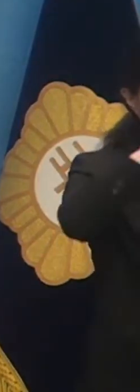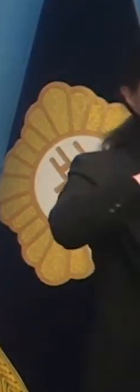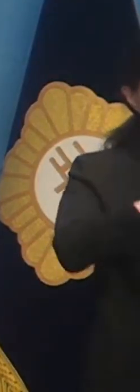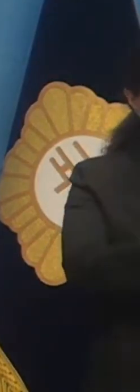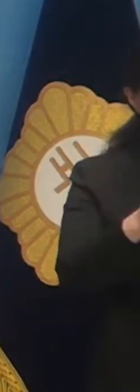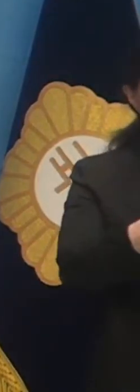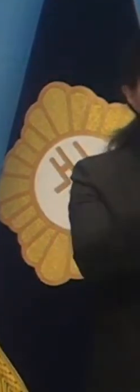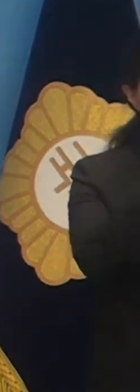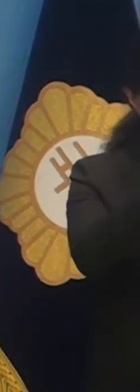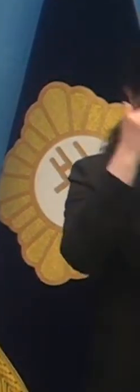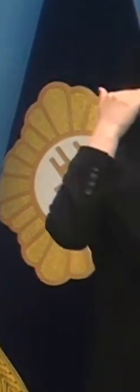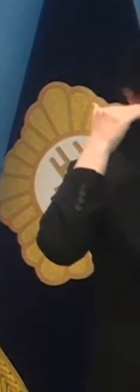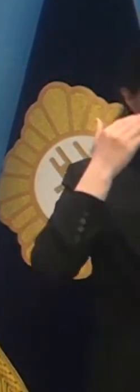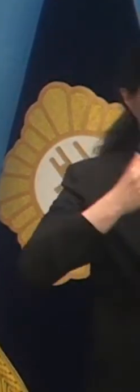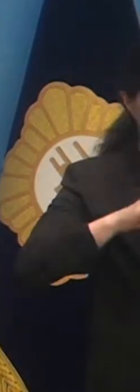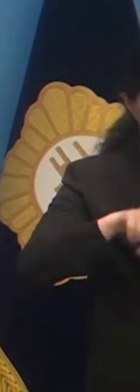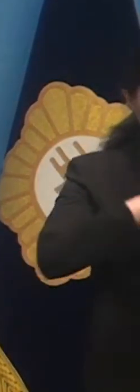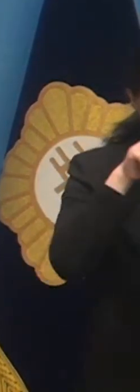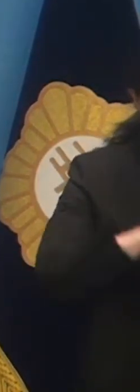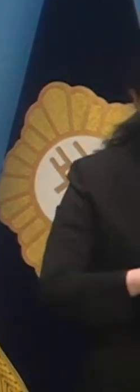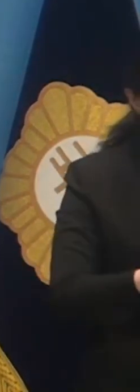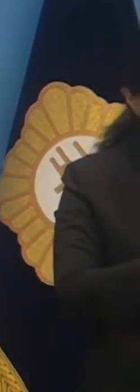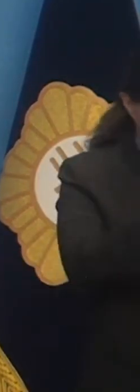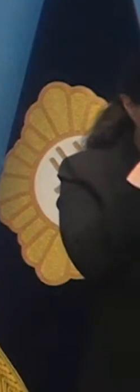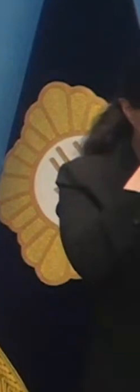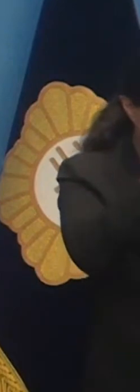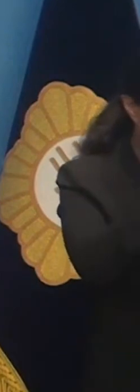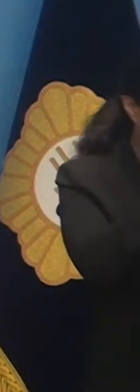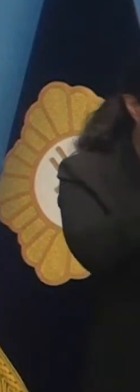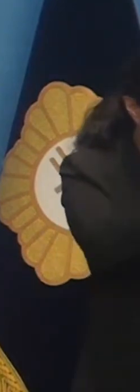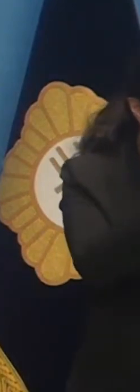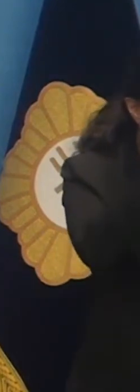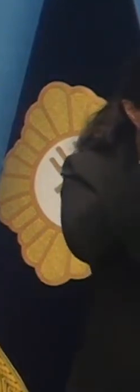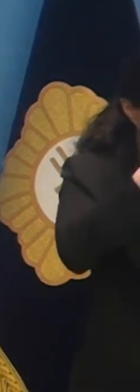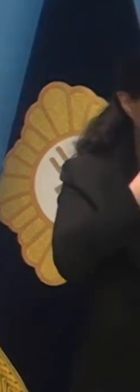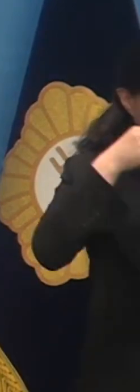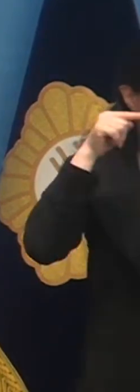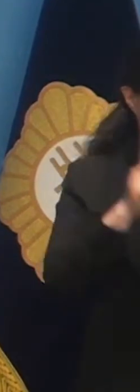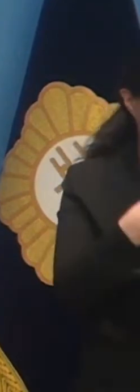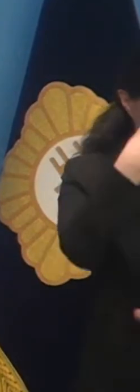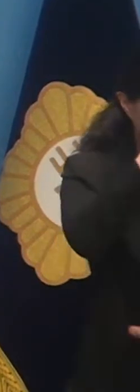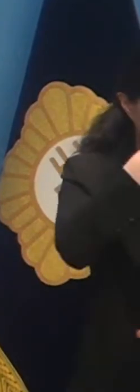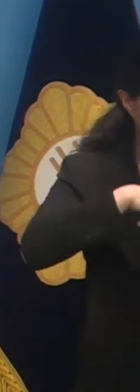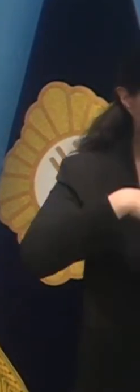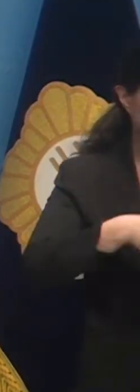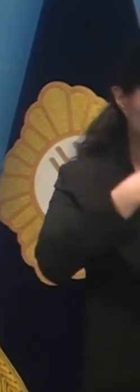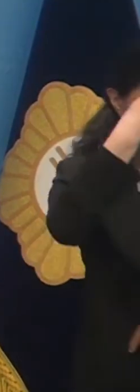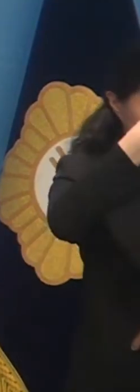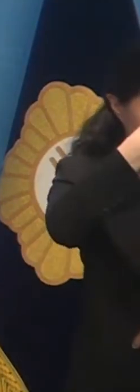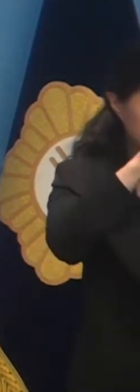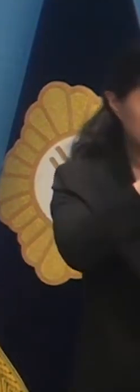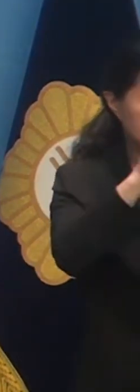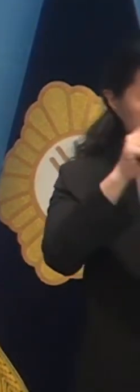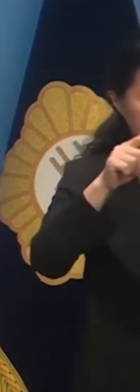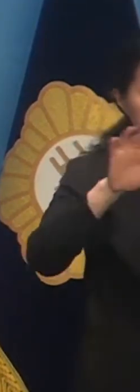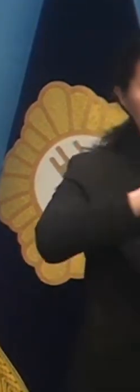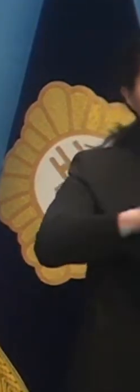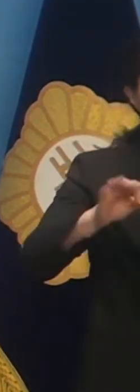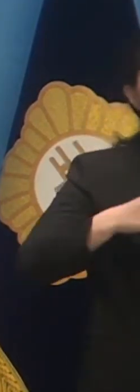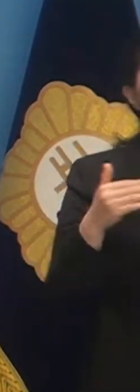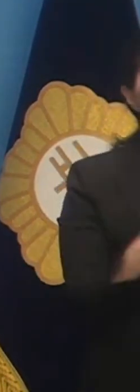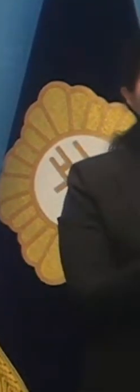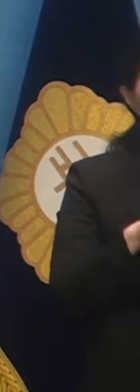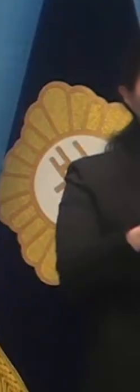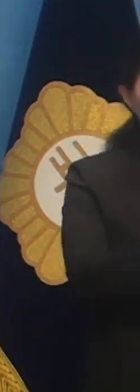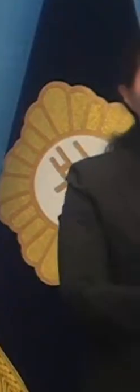신설해 대한민국에서 더는 표적수사, 하명수사, 정치적 수사라는 단어가 쓰이지 않도록